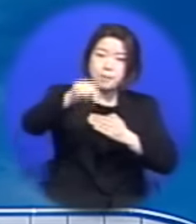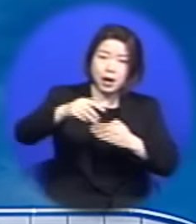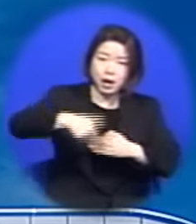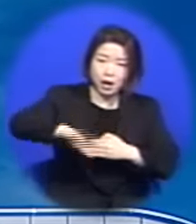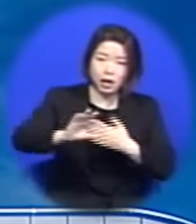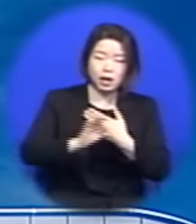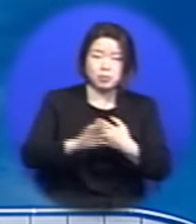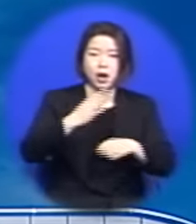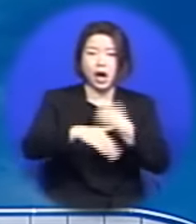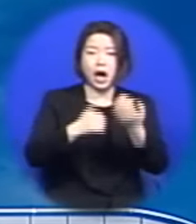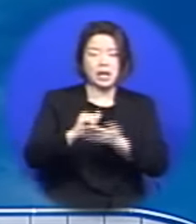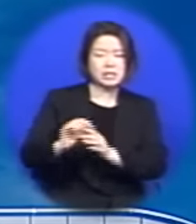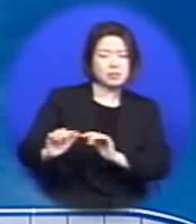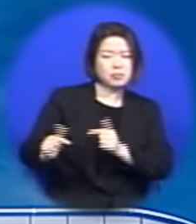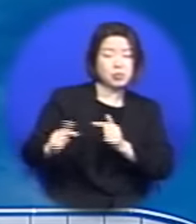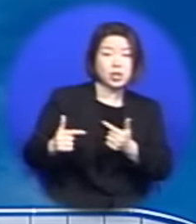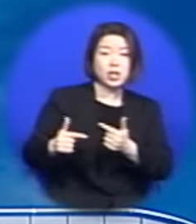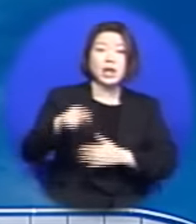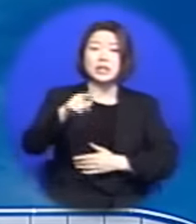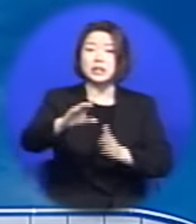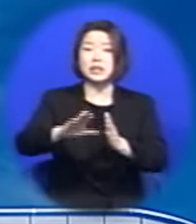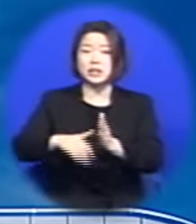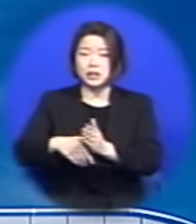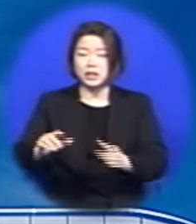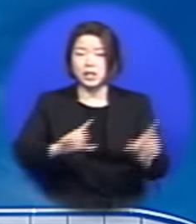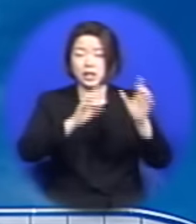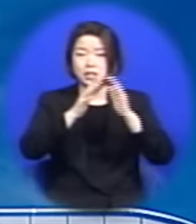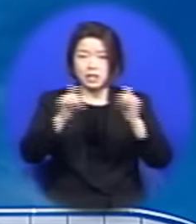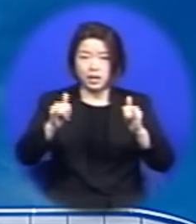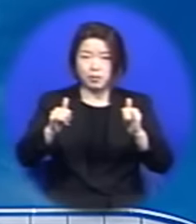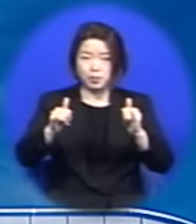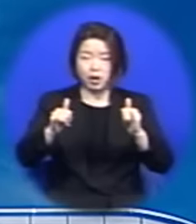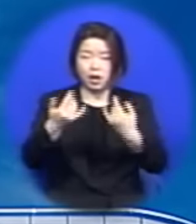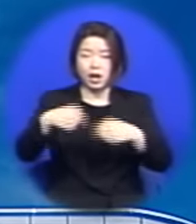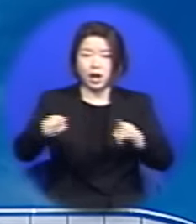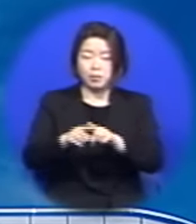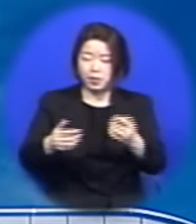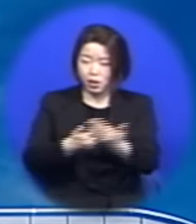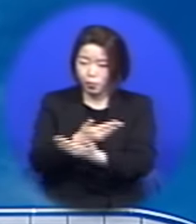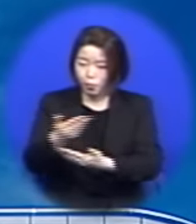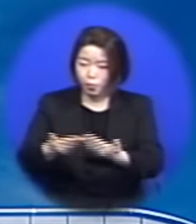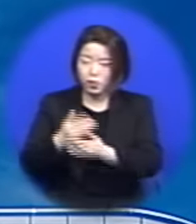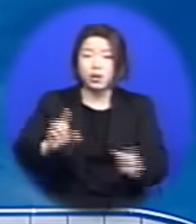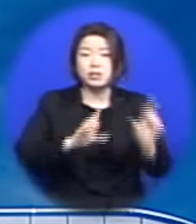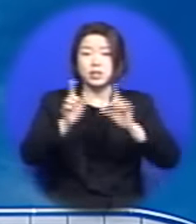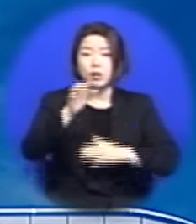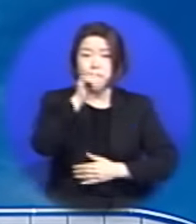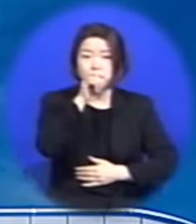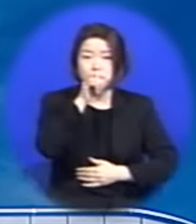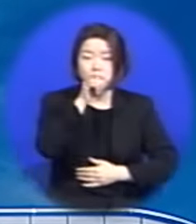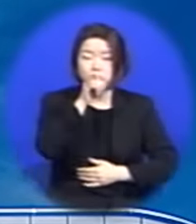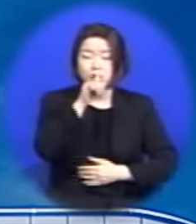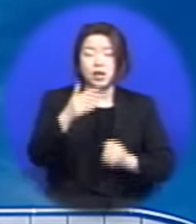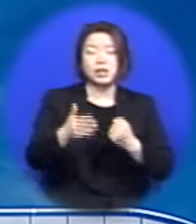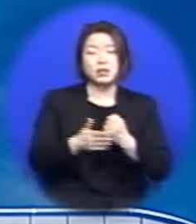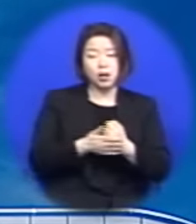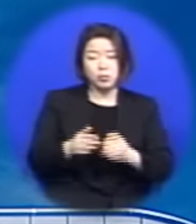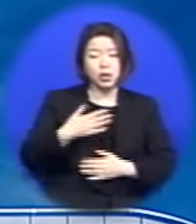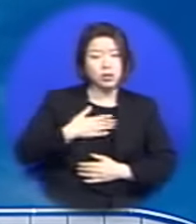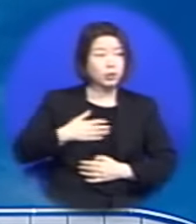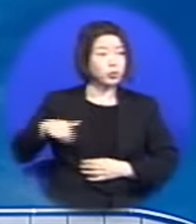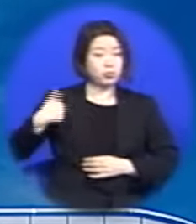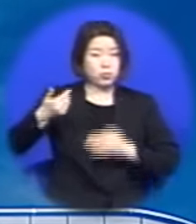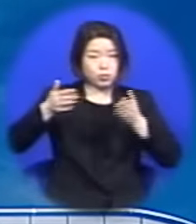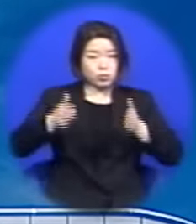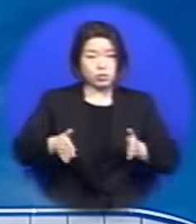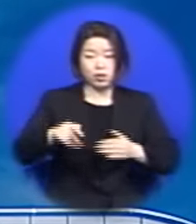하나님을 부인하는 그 시대의 사람들과 함께 그렇게 어울려 삽니다 그러다 보니까 나도 모르는